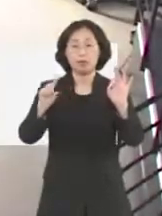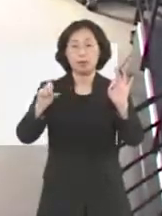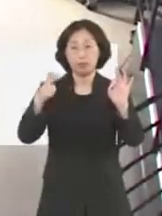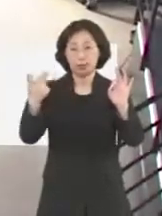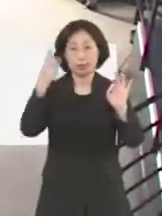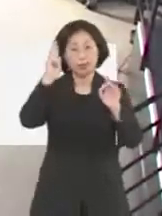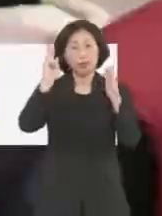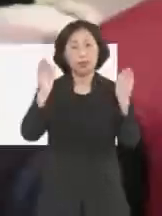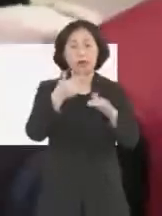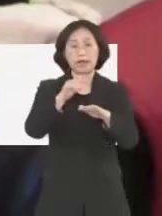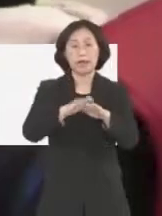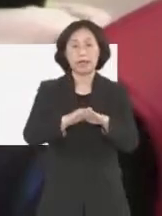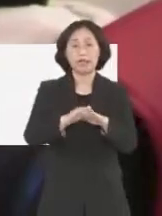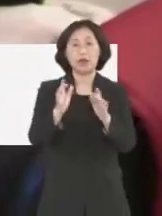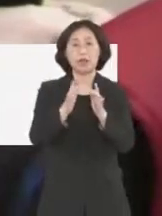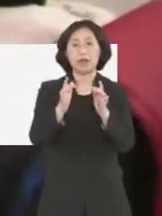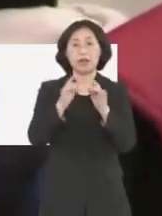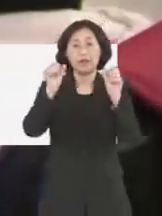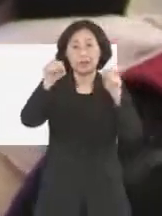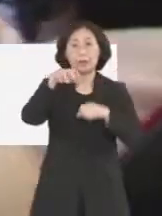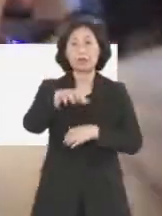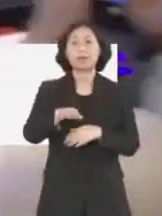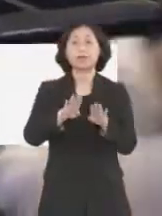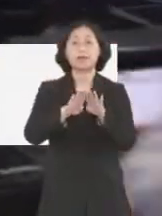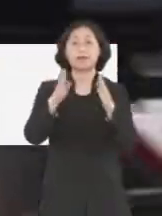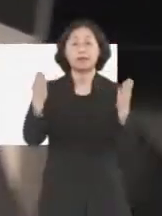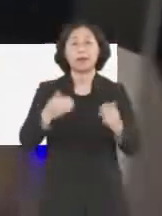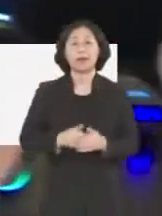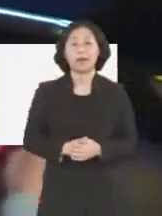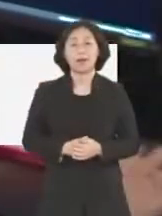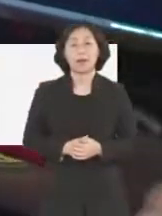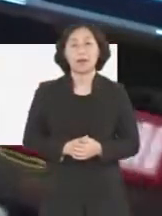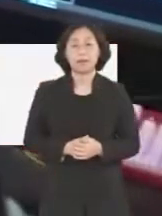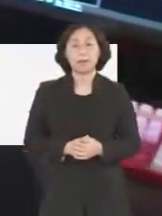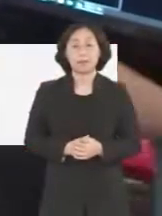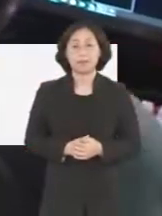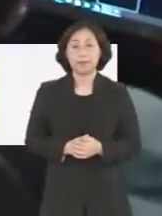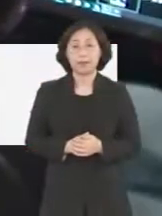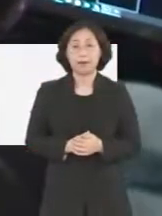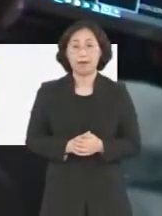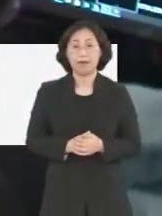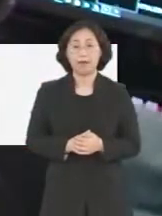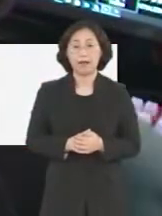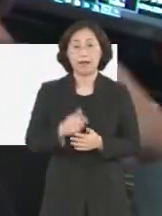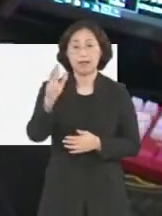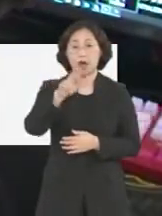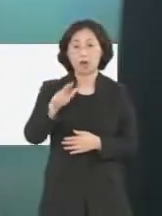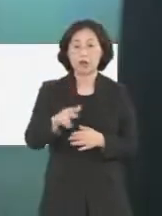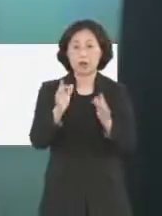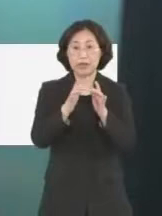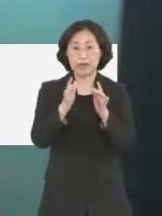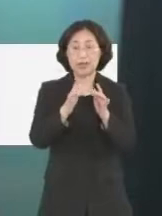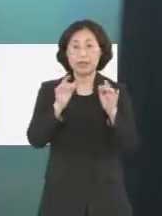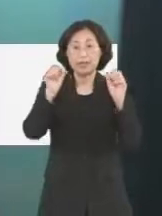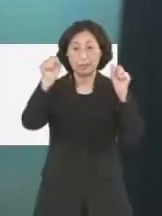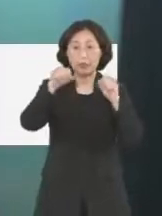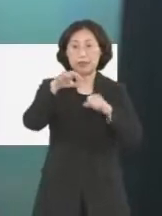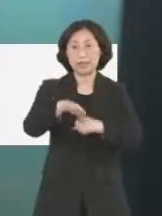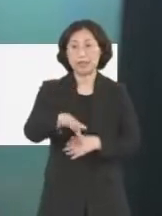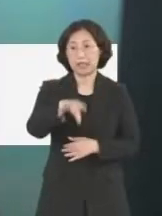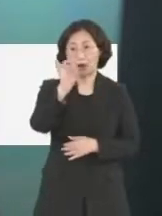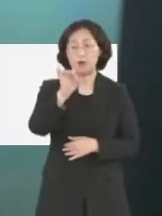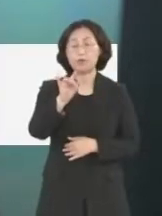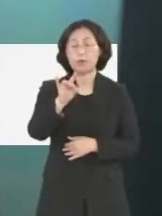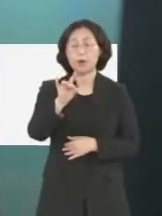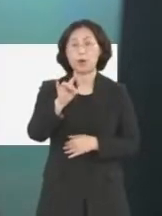이틀 동안 대전 e스포츠 경기장에서 개최합니다. 이번 공개 선발 평가는 전국 e스포츠 경기장 최초로 개최하는